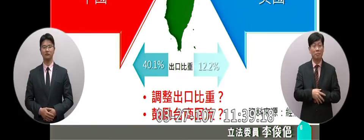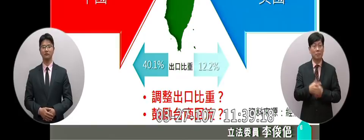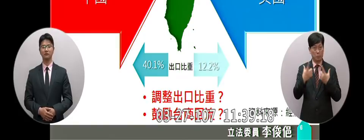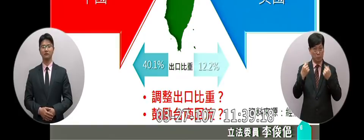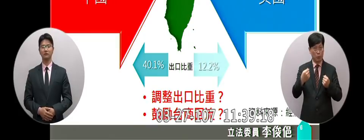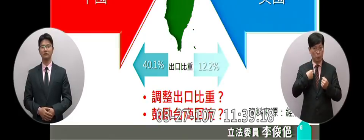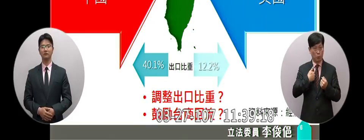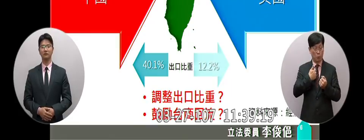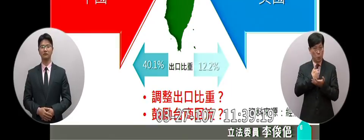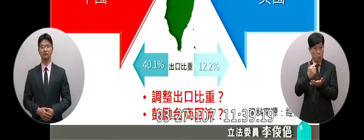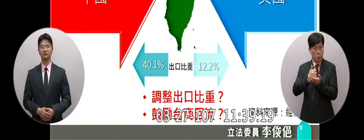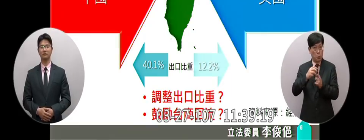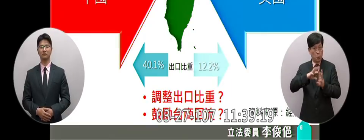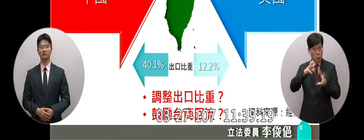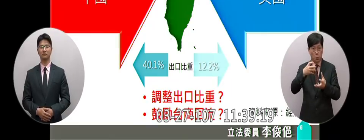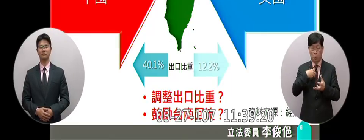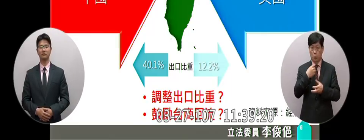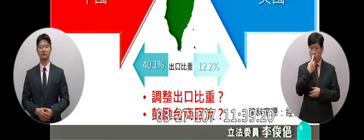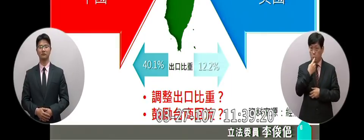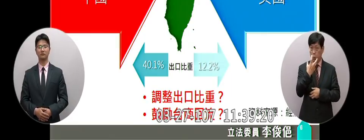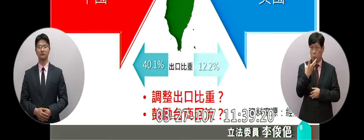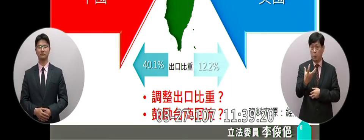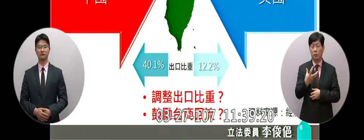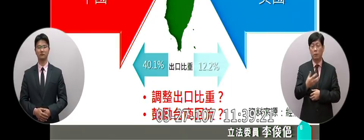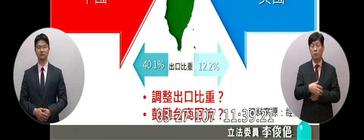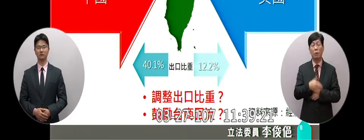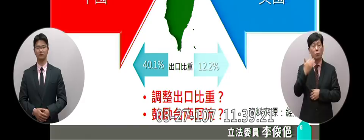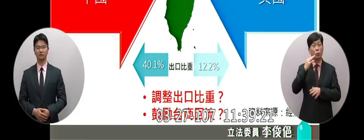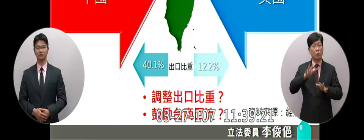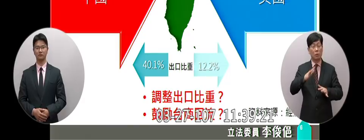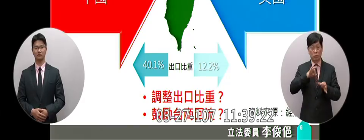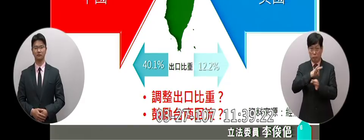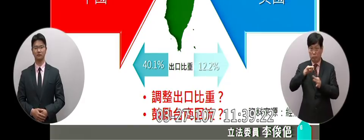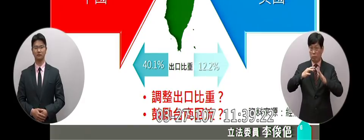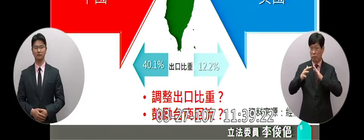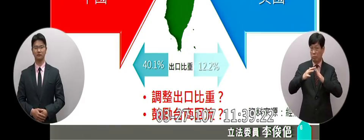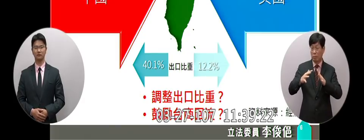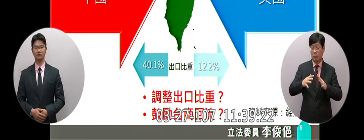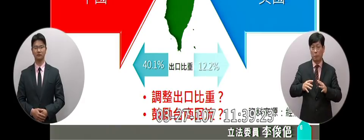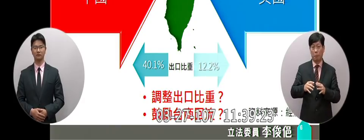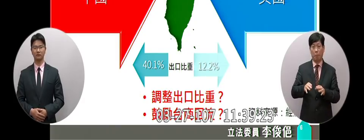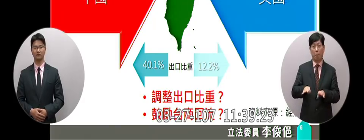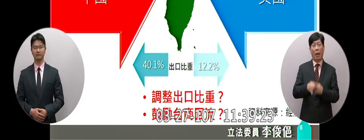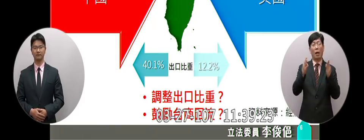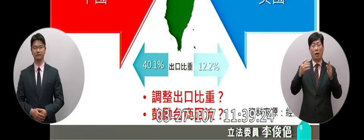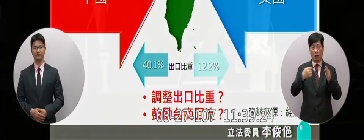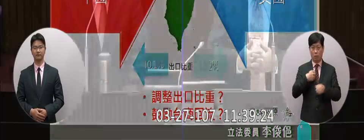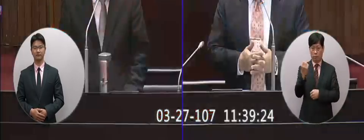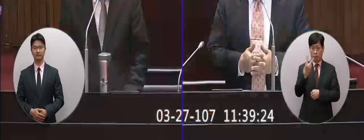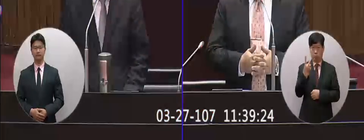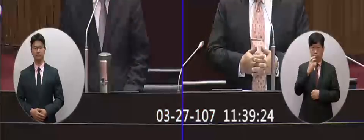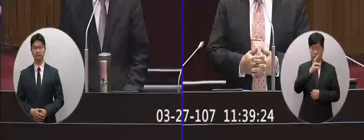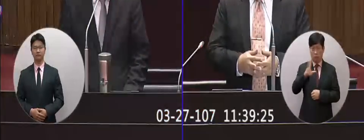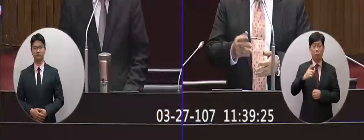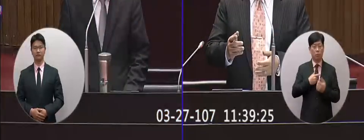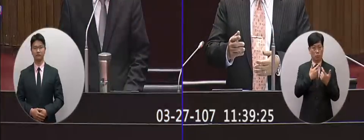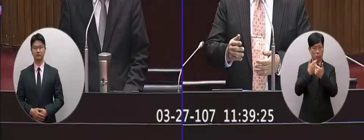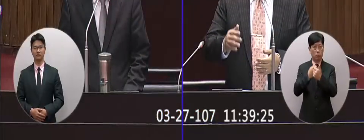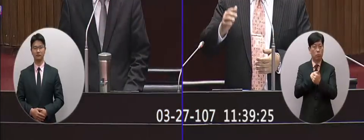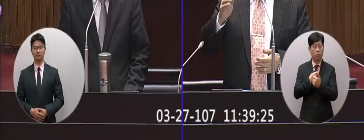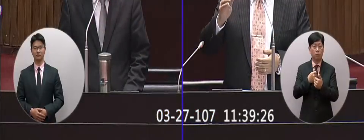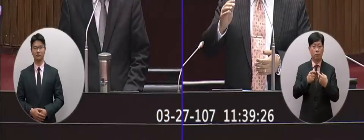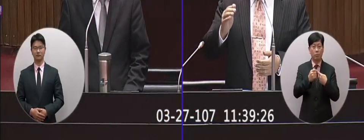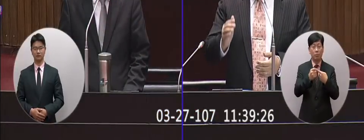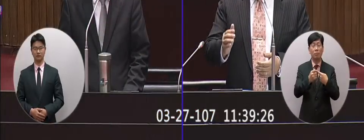占我们出口比例相当高的比例。那现在如果他们贸易大战开始打起来，我们有两个方式必须要因应。第